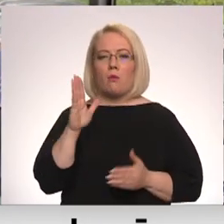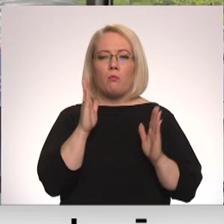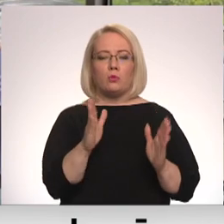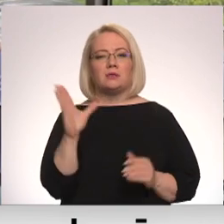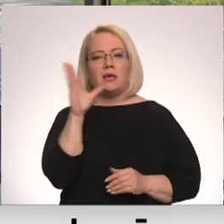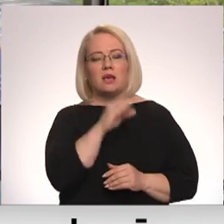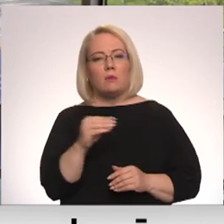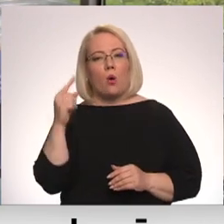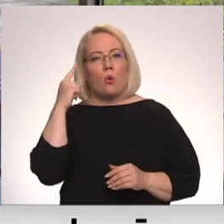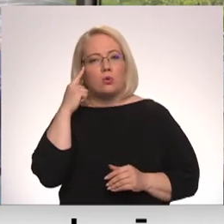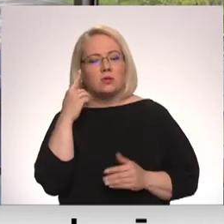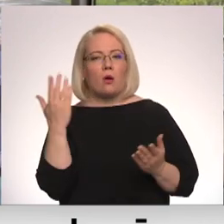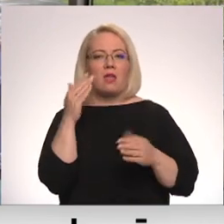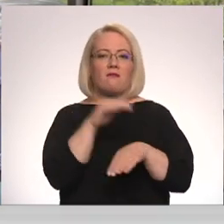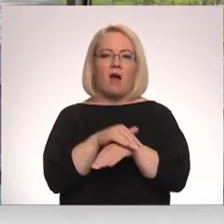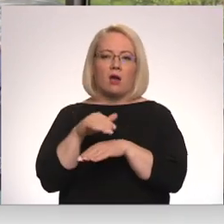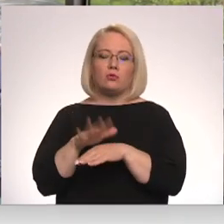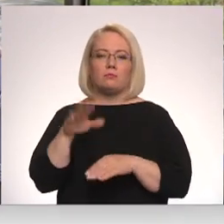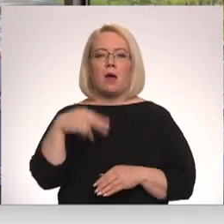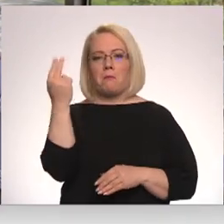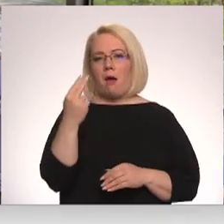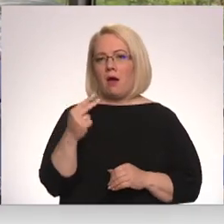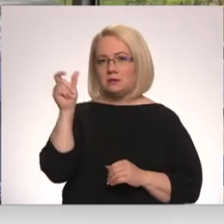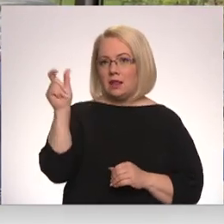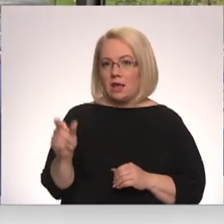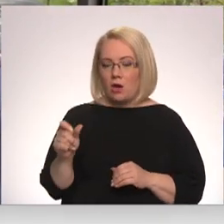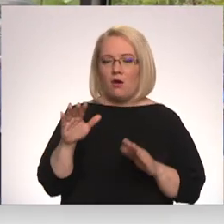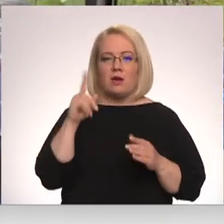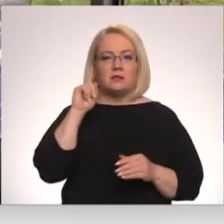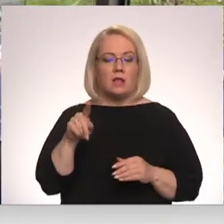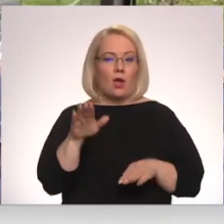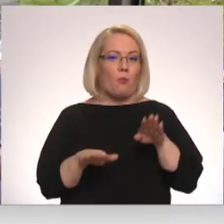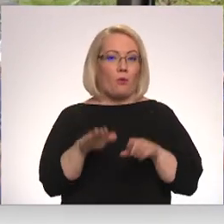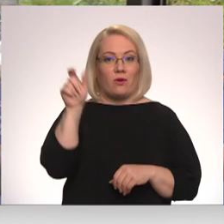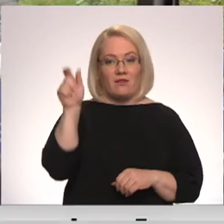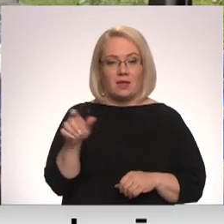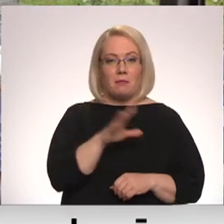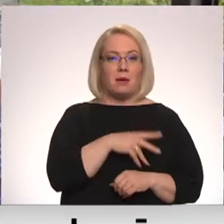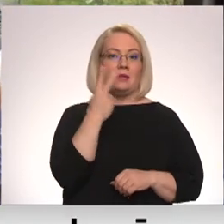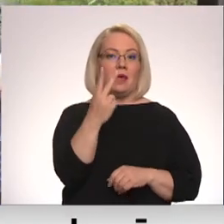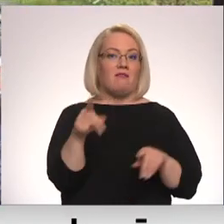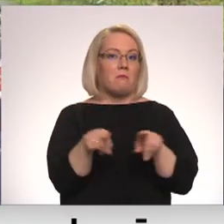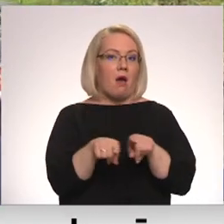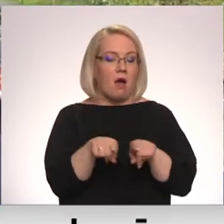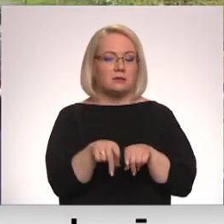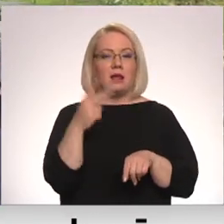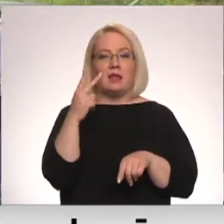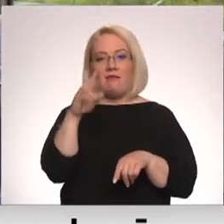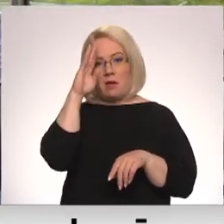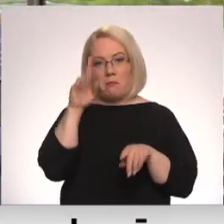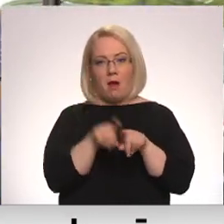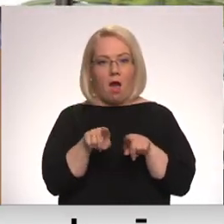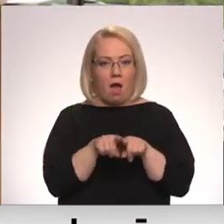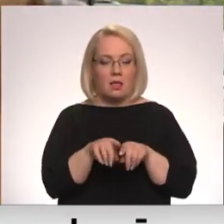kādus interesantus faktus par Vilhelmu Purvīti. Kā piemēram, vai tu zināji, ka Vilhelmam Purvītim bija divas māsas un divi brāļi,